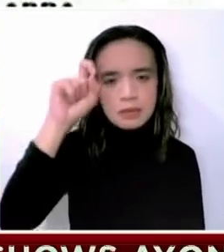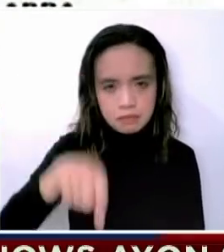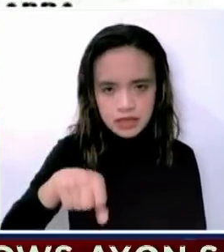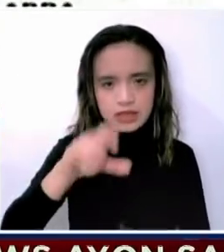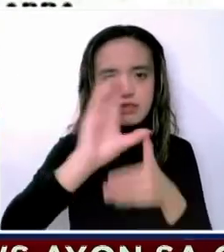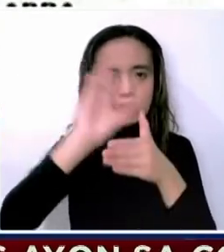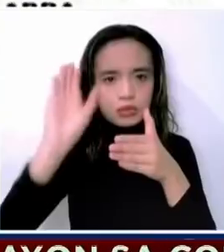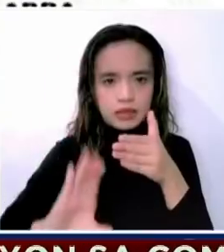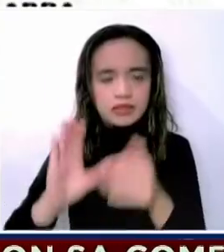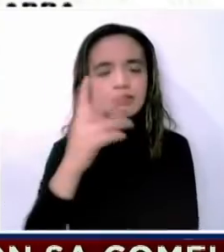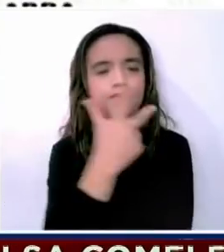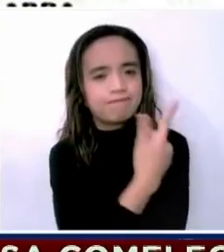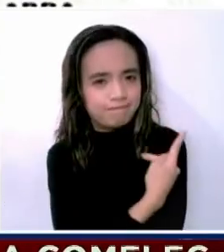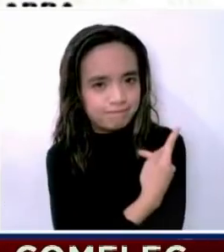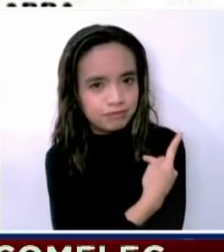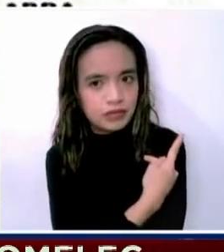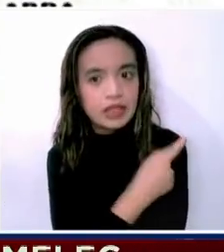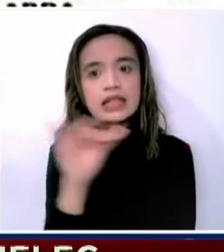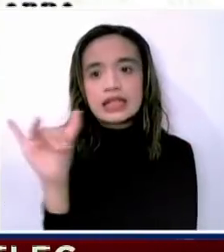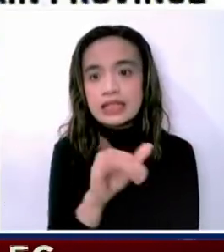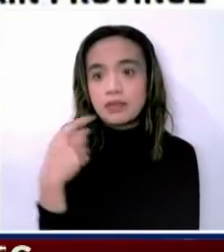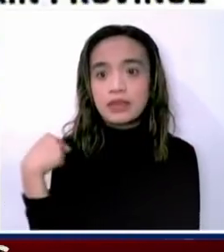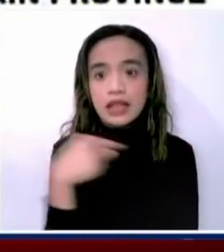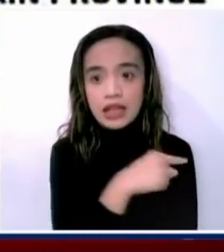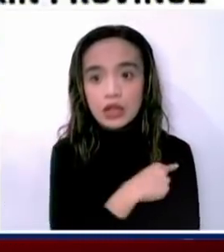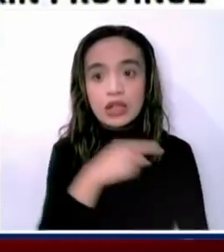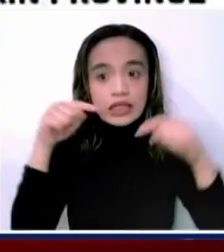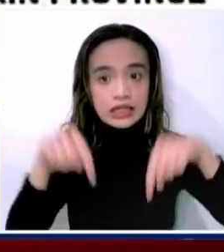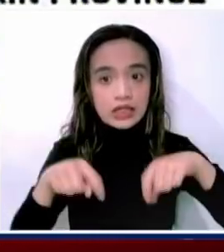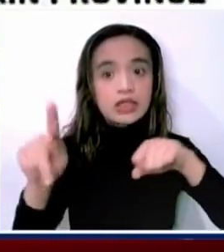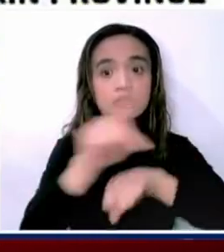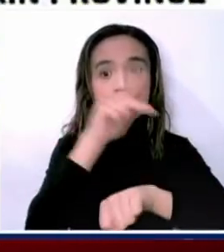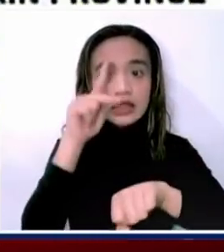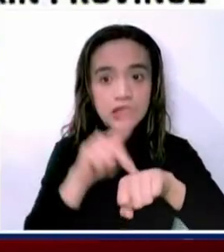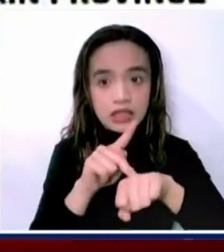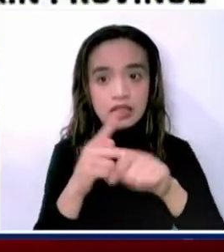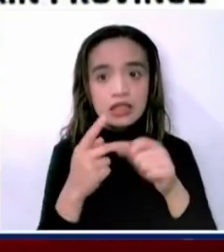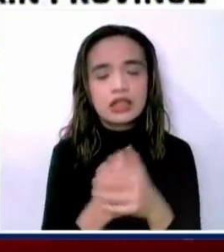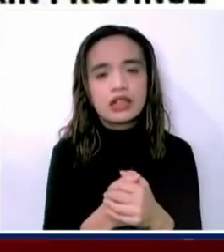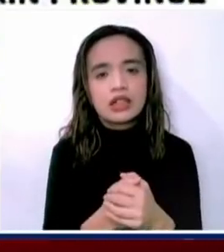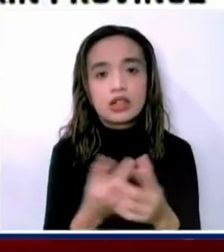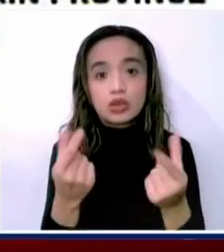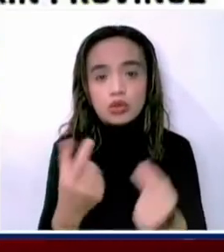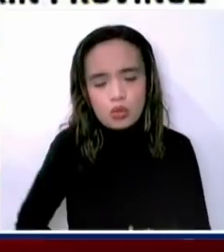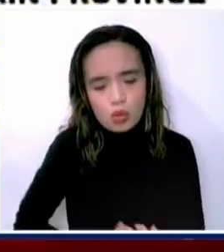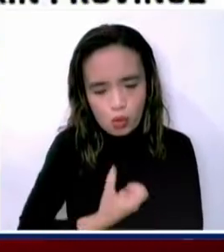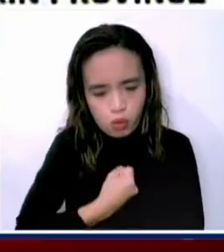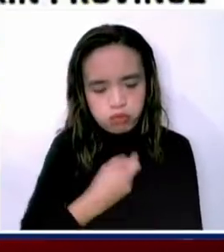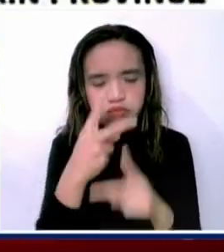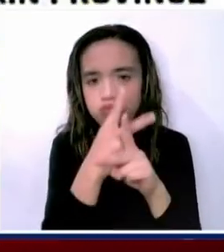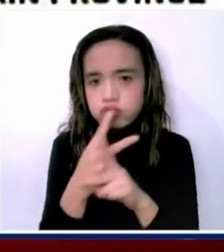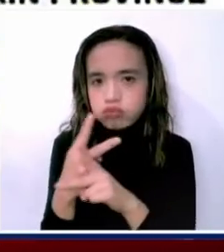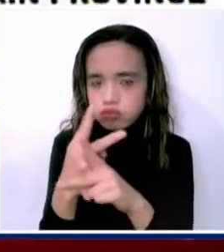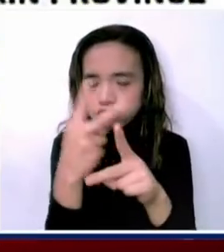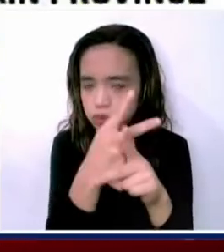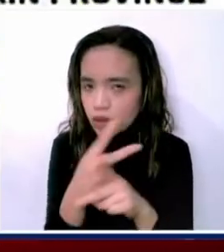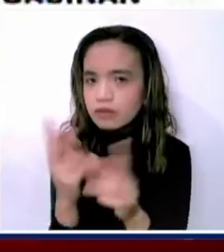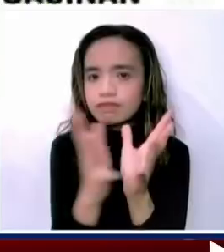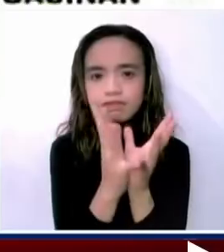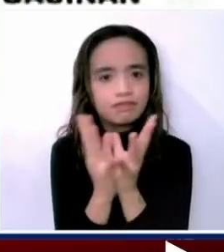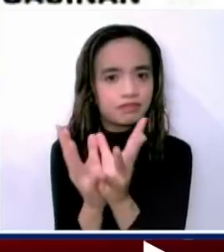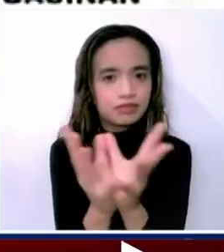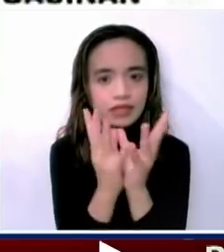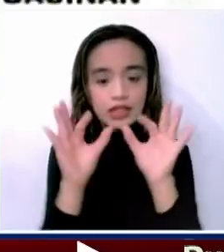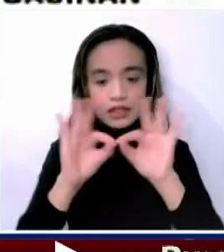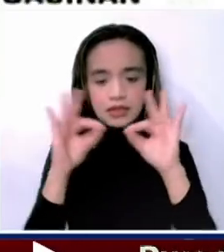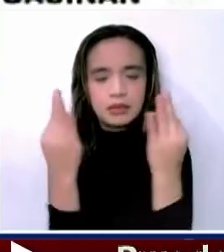vaccinated. So tayo rin po sa bansang Pilipinas, for our own protection and the protection of the community and our families, kailangan